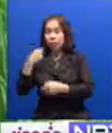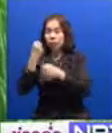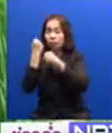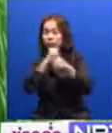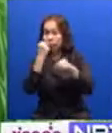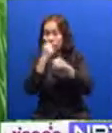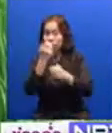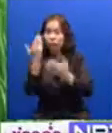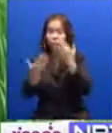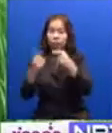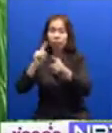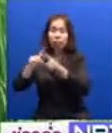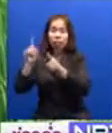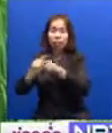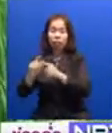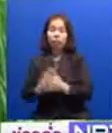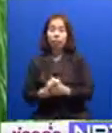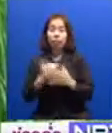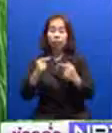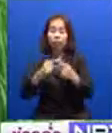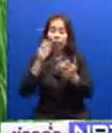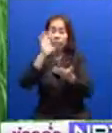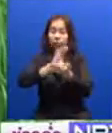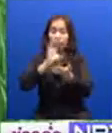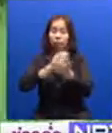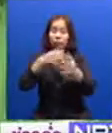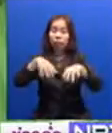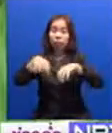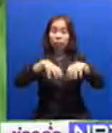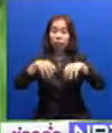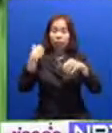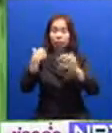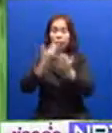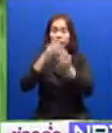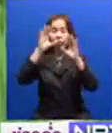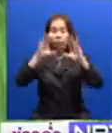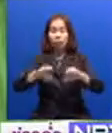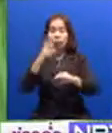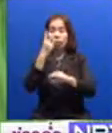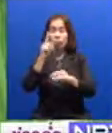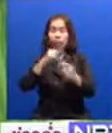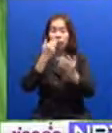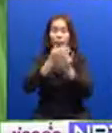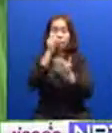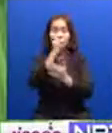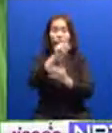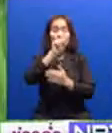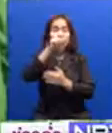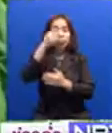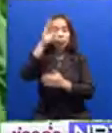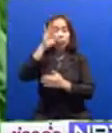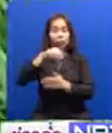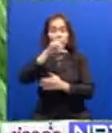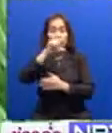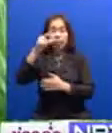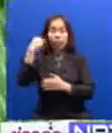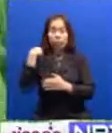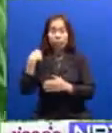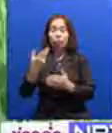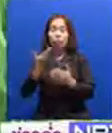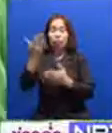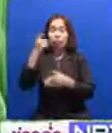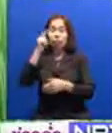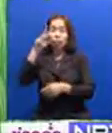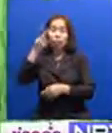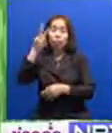นเข้าสำรบงบประมาณใกปรหารจัดการVer mano2 on1. ลานบาท และเสนอขอให้ supper